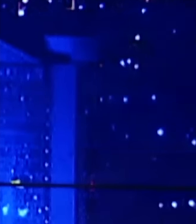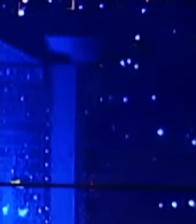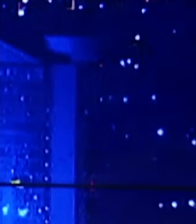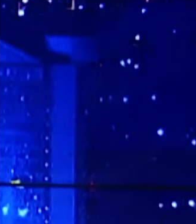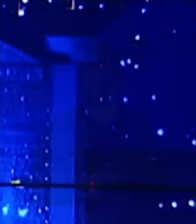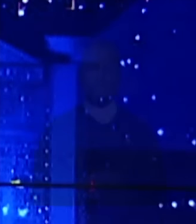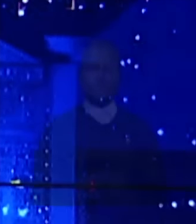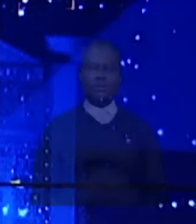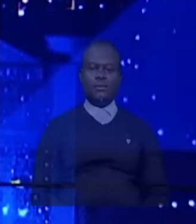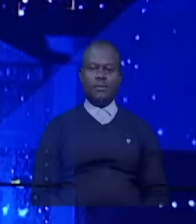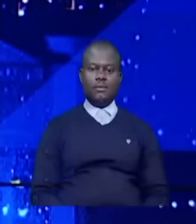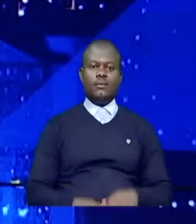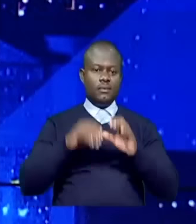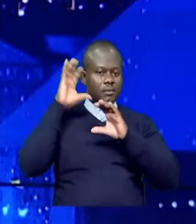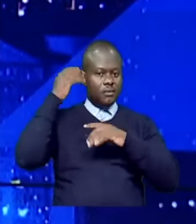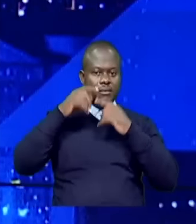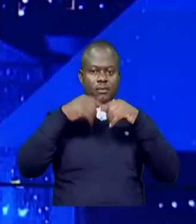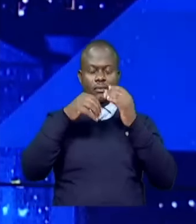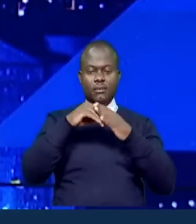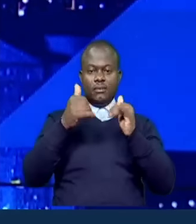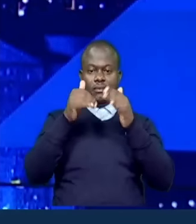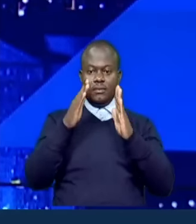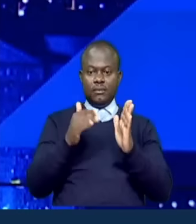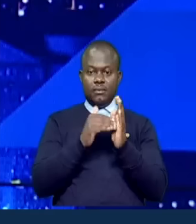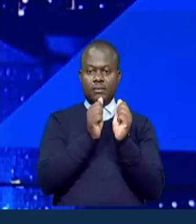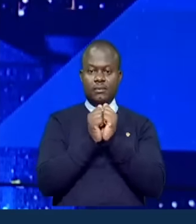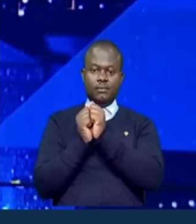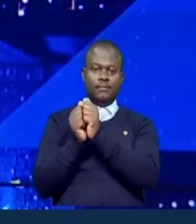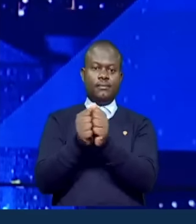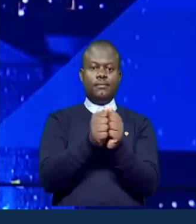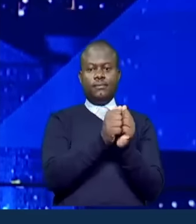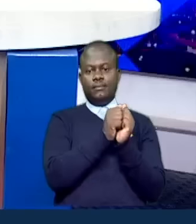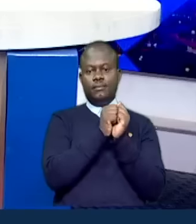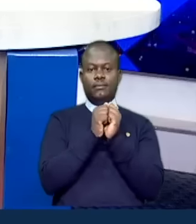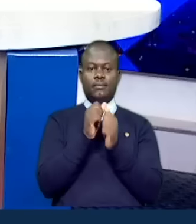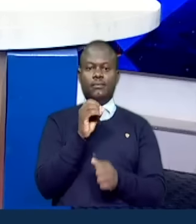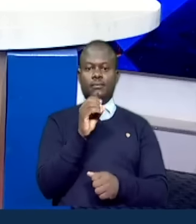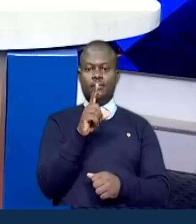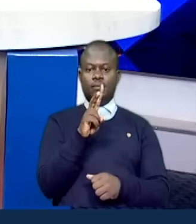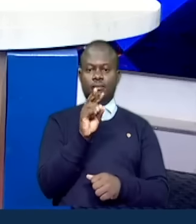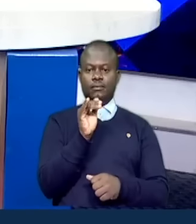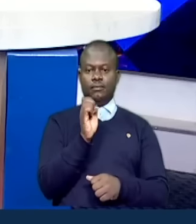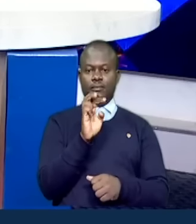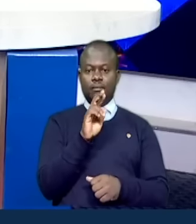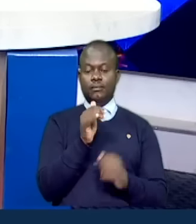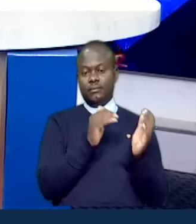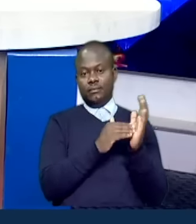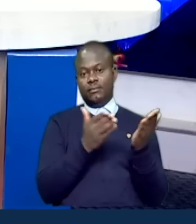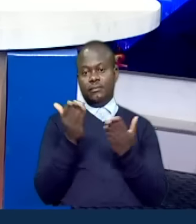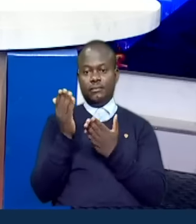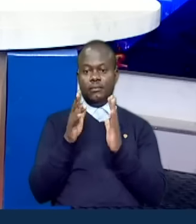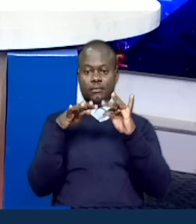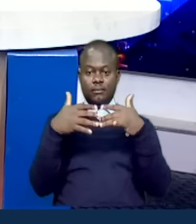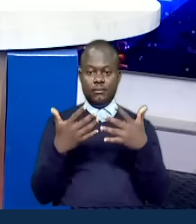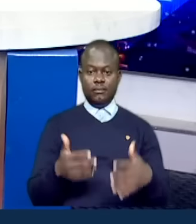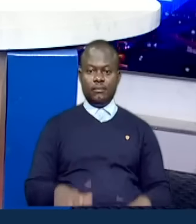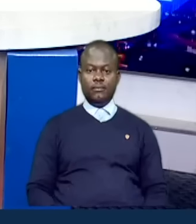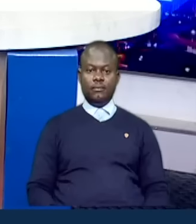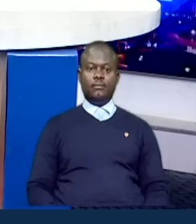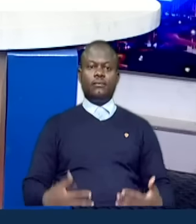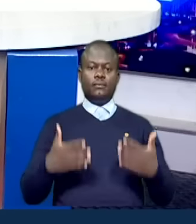Aya makuru tuyakomereza amakuru ari kuvugwa mu mikino hamwe na Olivier. Olivier, ikaze nanone, byifashe bite muri sport?